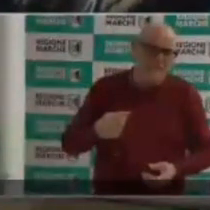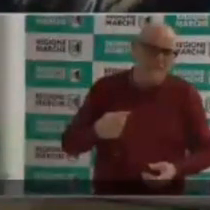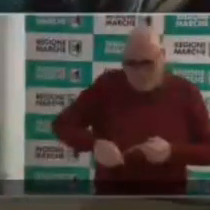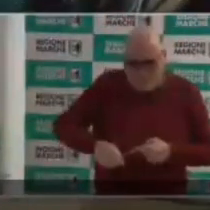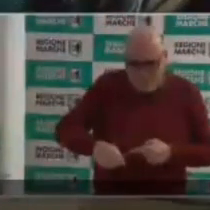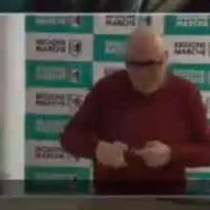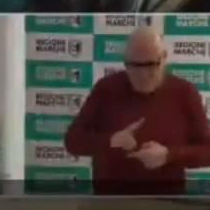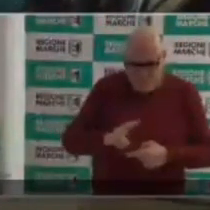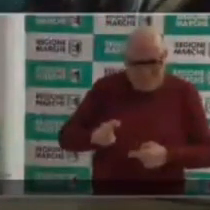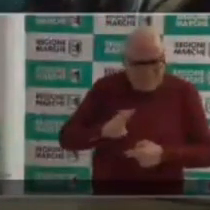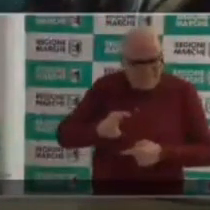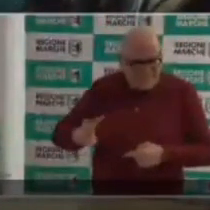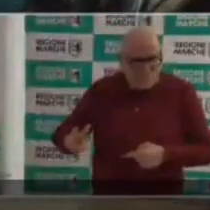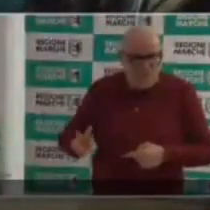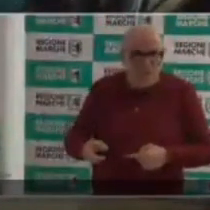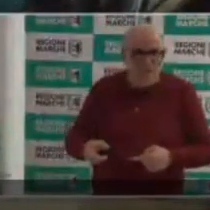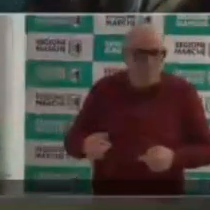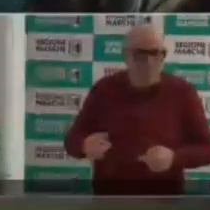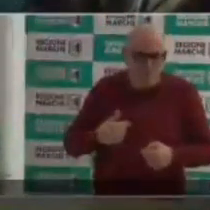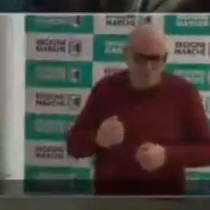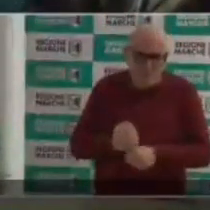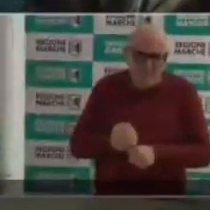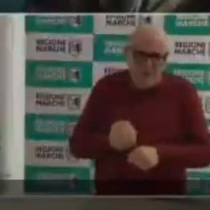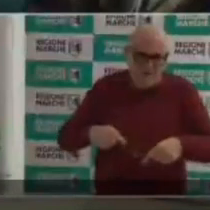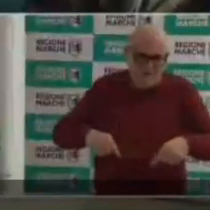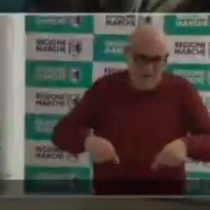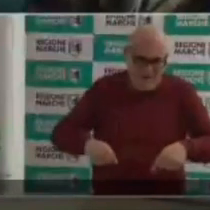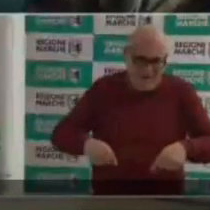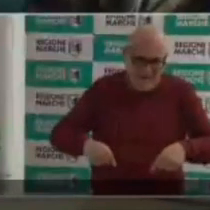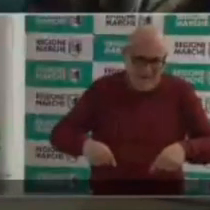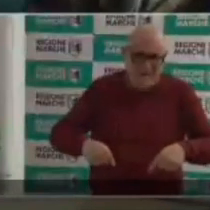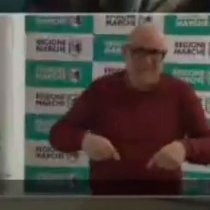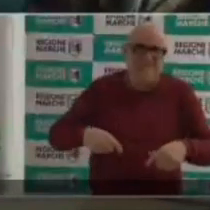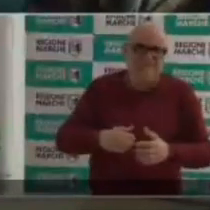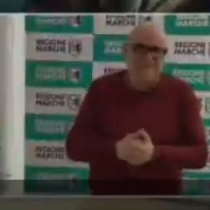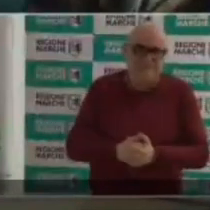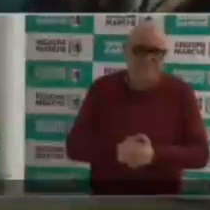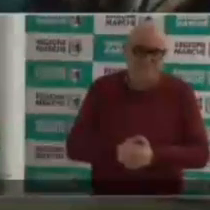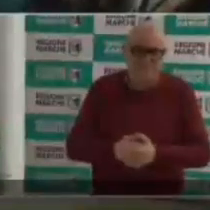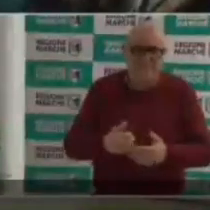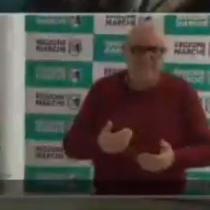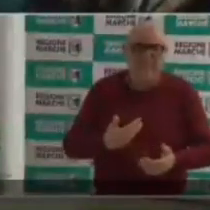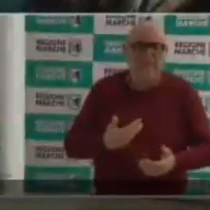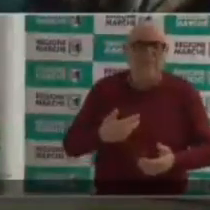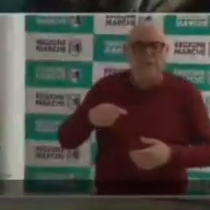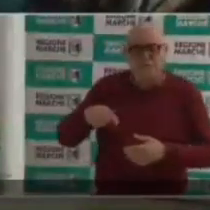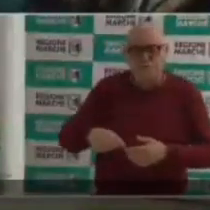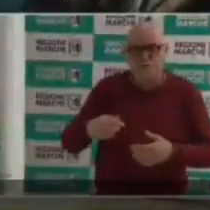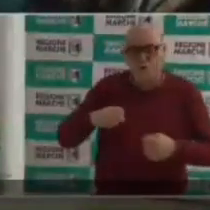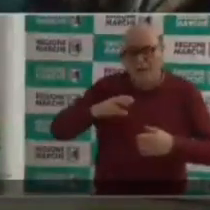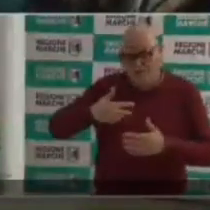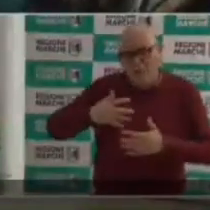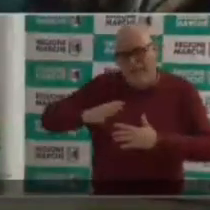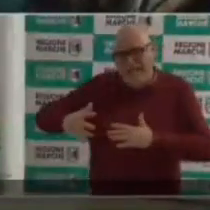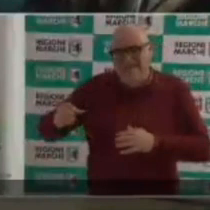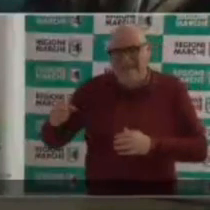possibili e immaginabili, andiamo avanti, ma sarà un anno poi l'emergenza, altre emergenze secondo me ci aspettano, e affrontarle insieme è